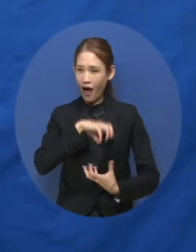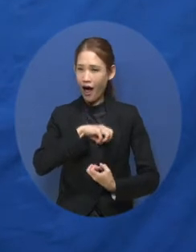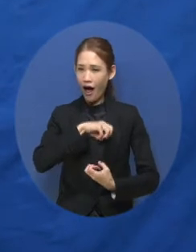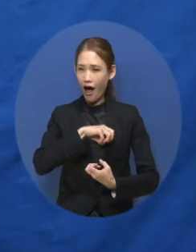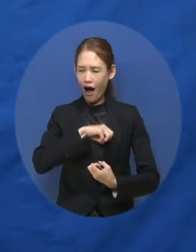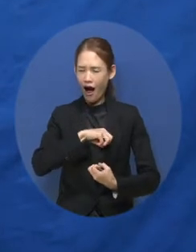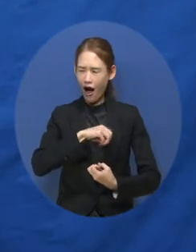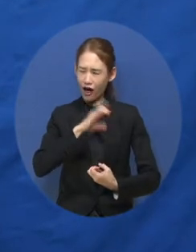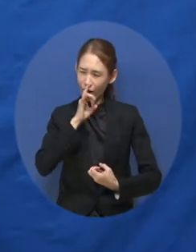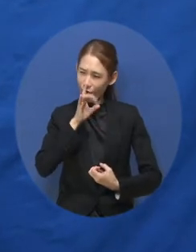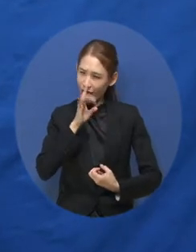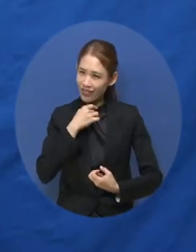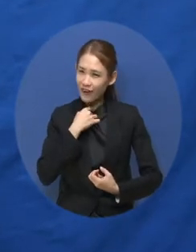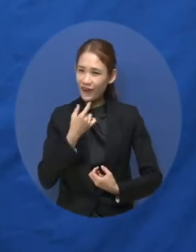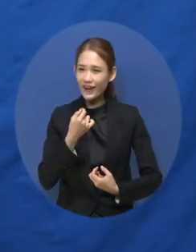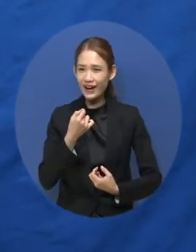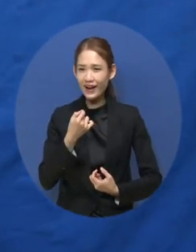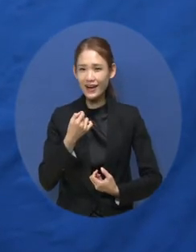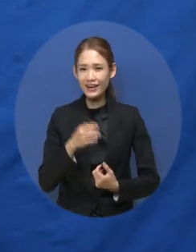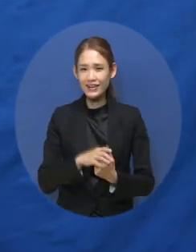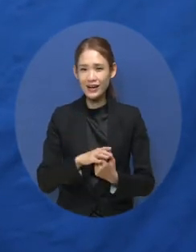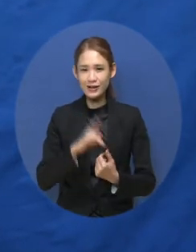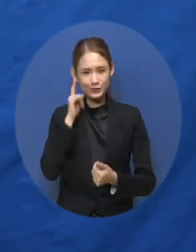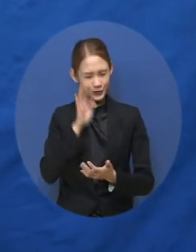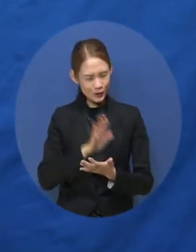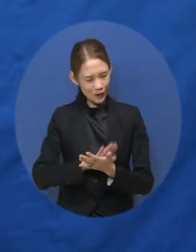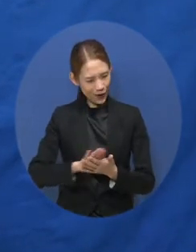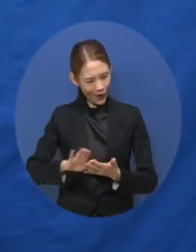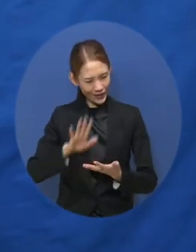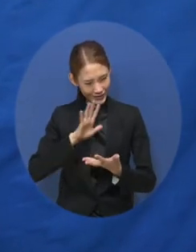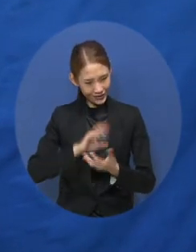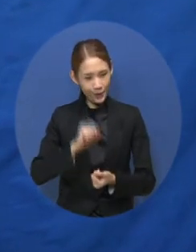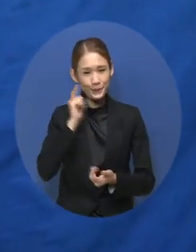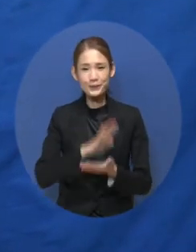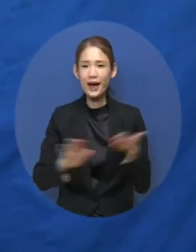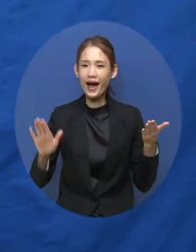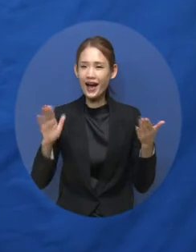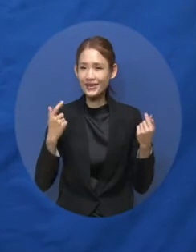얹혀있던 게 이렇게 소화가 된 듯한 그런 느낌.